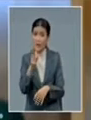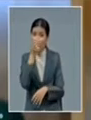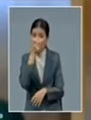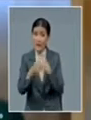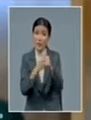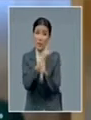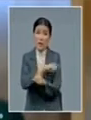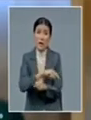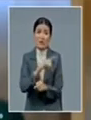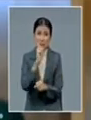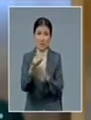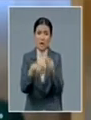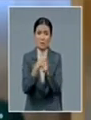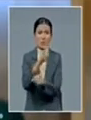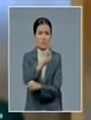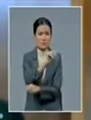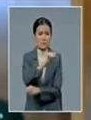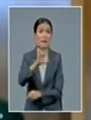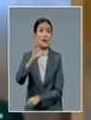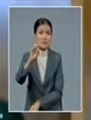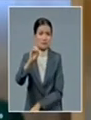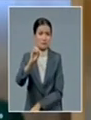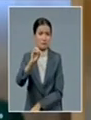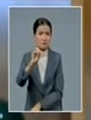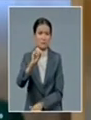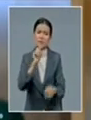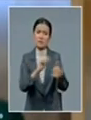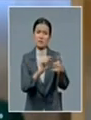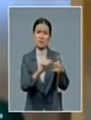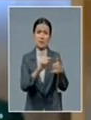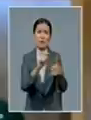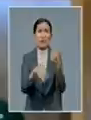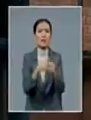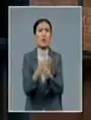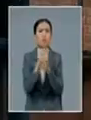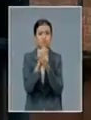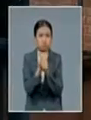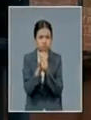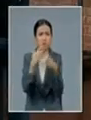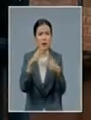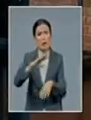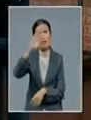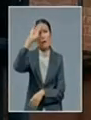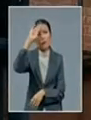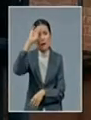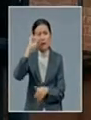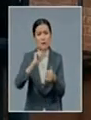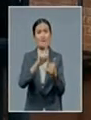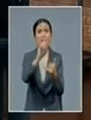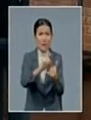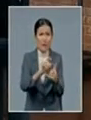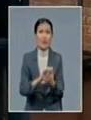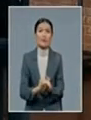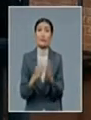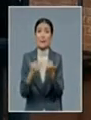ก็จะมีอายุอยู่ประมาณ 40-50 ปีเพราะนั้นก็ถือว่าเจ้าซูดานเนี่ยก็คือมีอายุมากแล้วก็เป็นอาการป่วยตามวัยด้วยอย่างหนึ่งนะคะเอาละค่